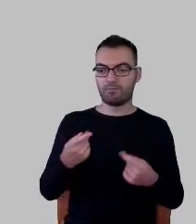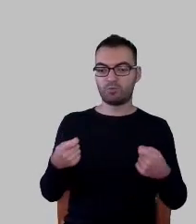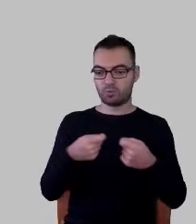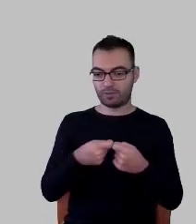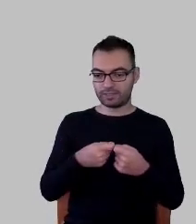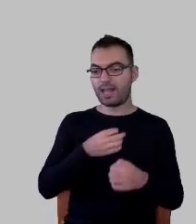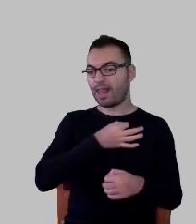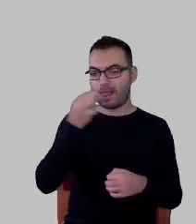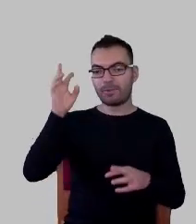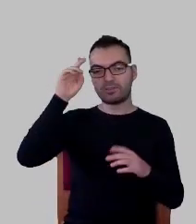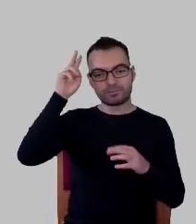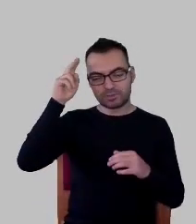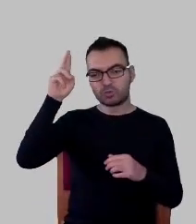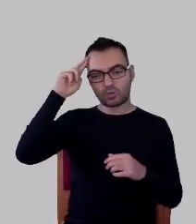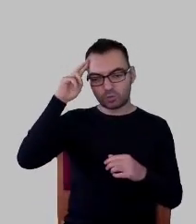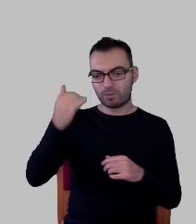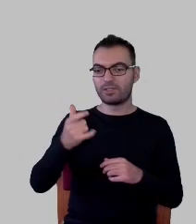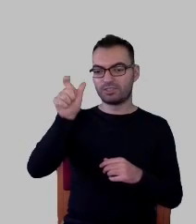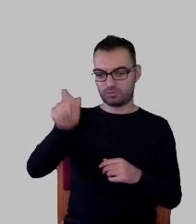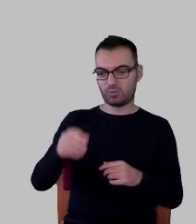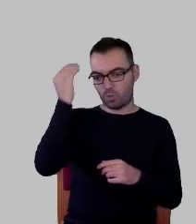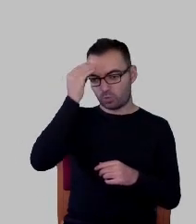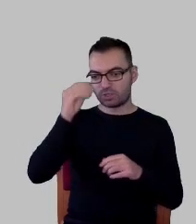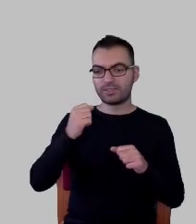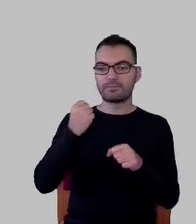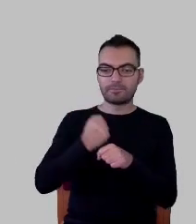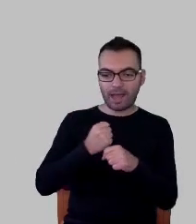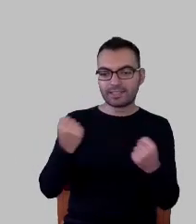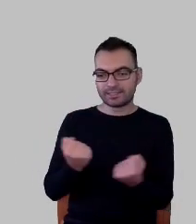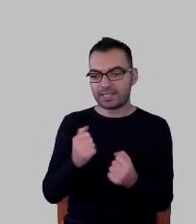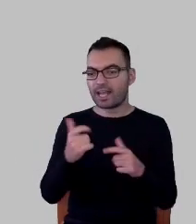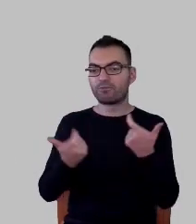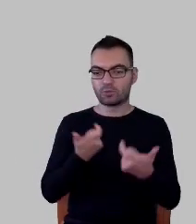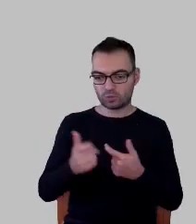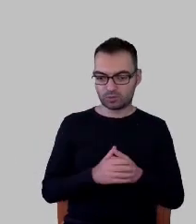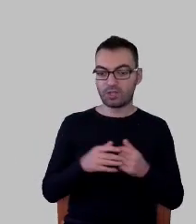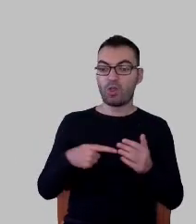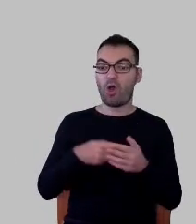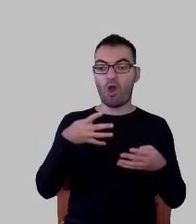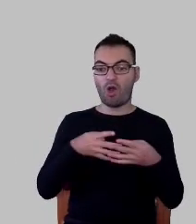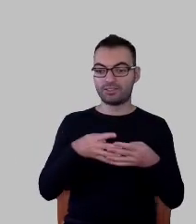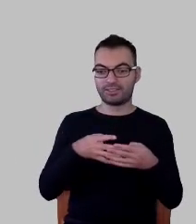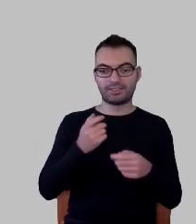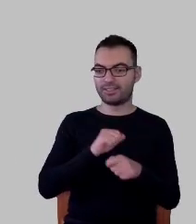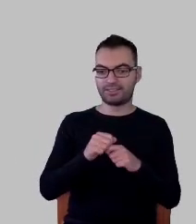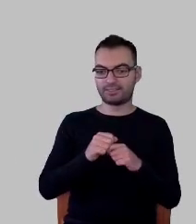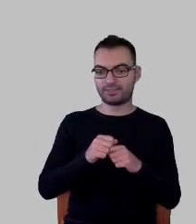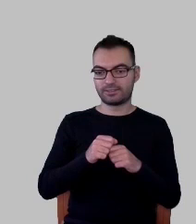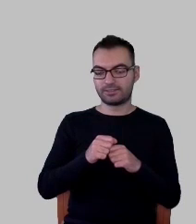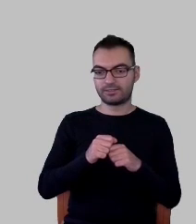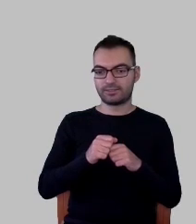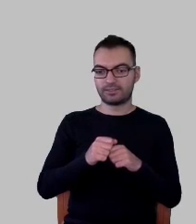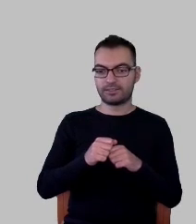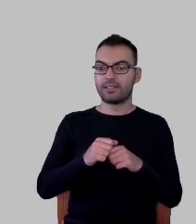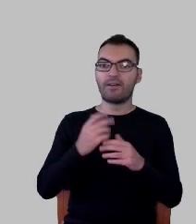zrozumieć funkcjonowanie ucznia i pamiętajmy, że ta ocena nie jest aktem poznania, nie jest